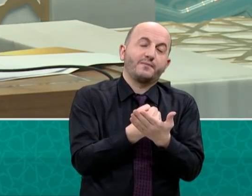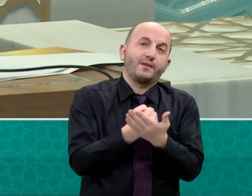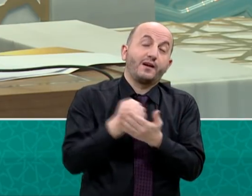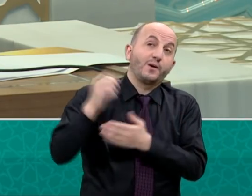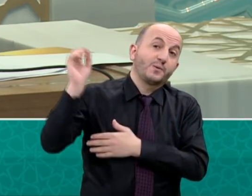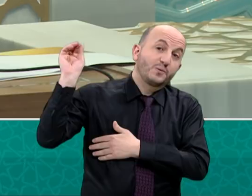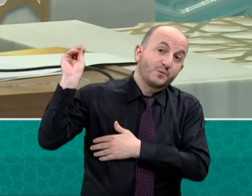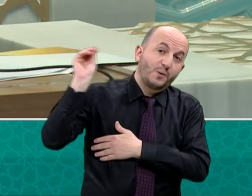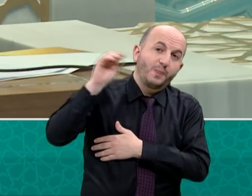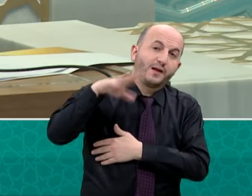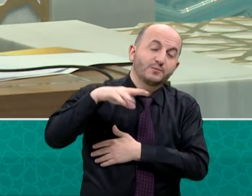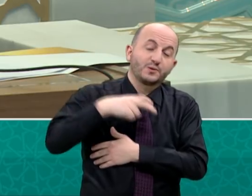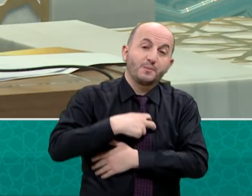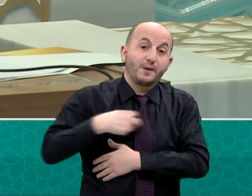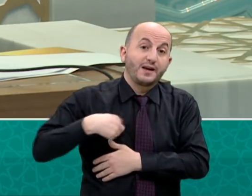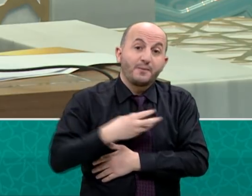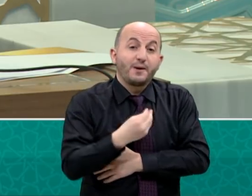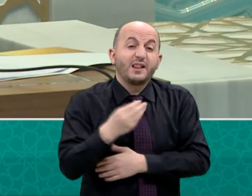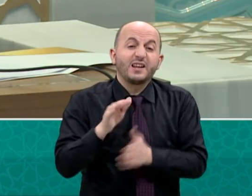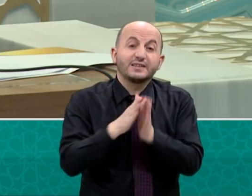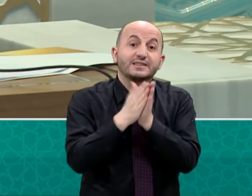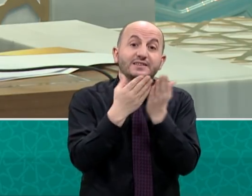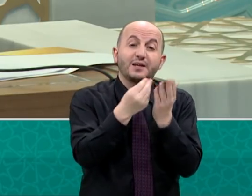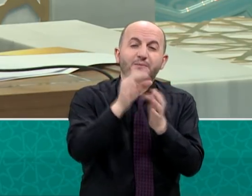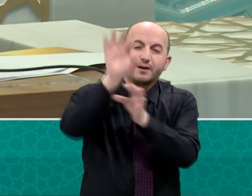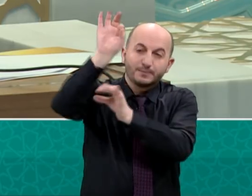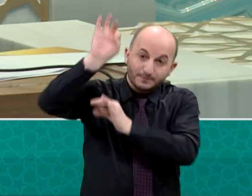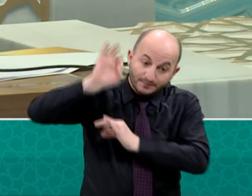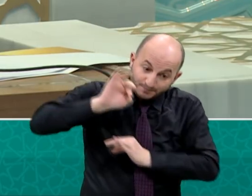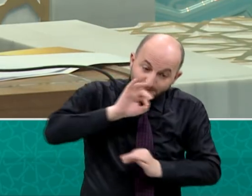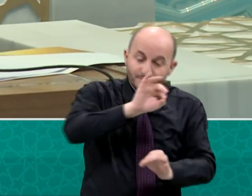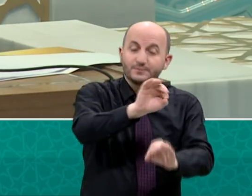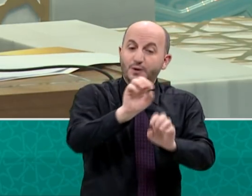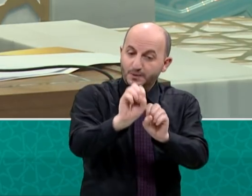göndermiş olduğu peygamberleri ve kitapları aracılığıyla bizlere öğretmiş.